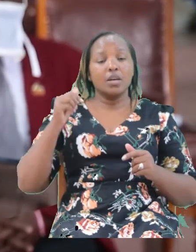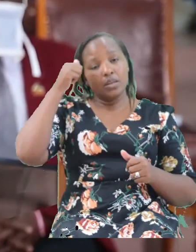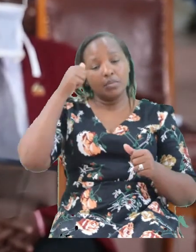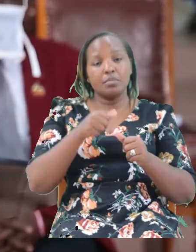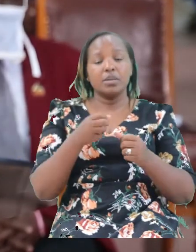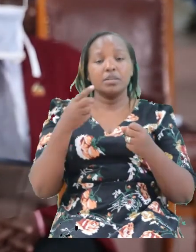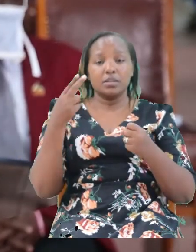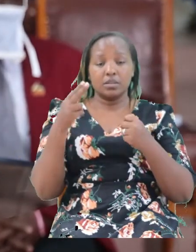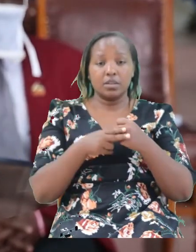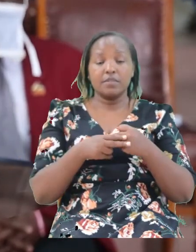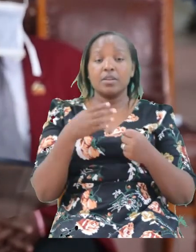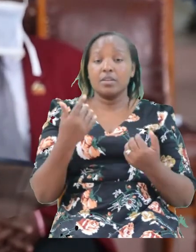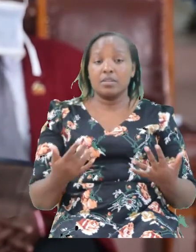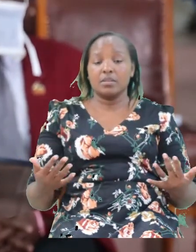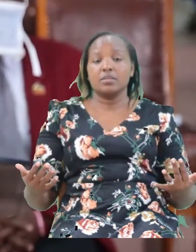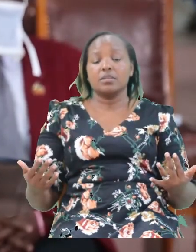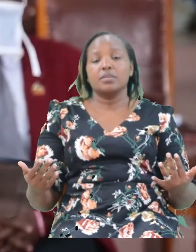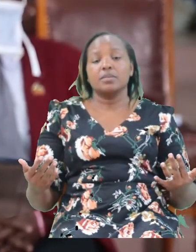saba.